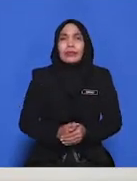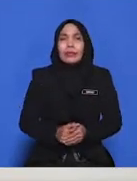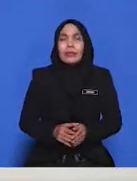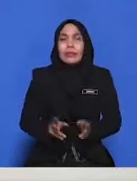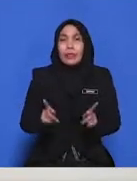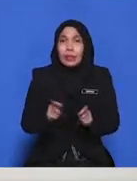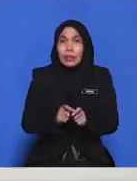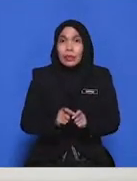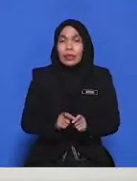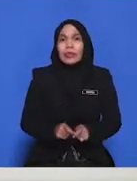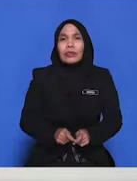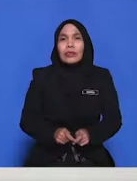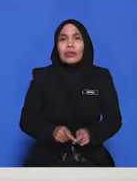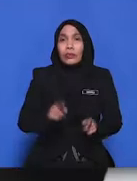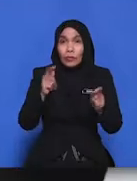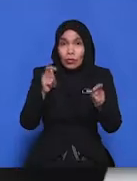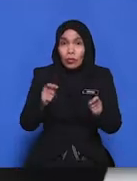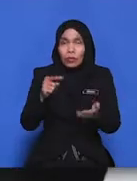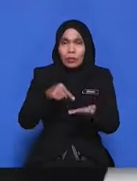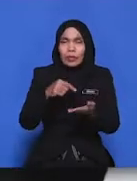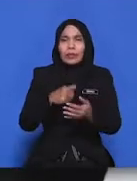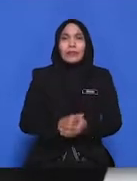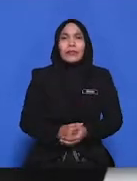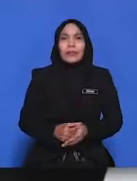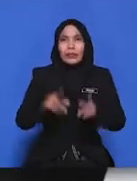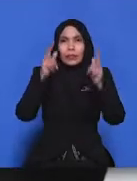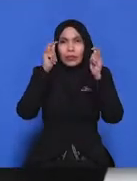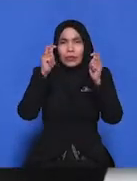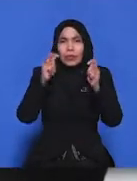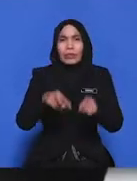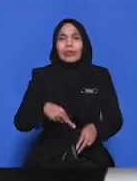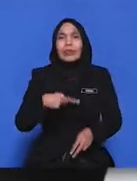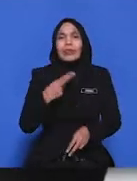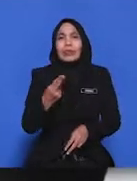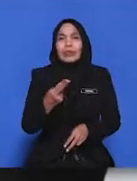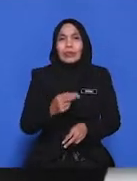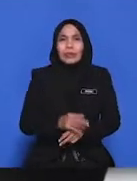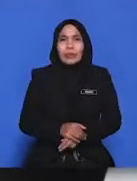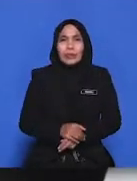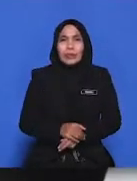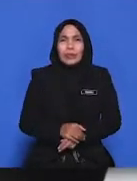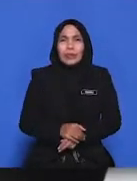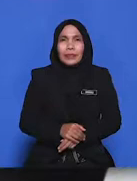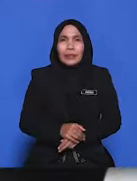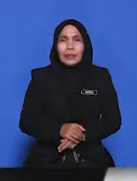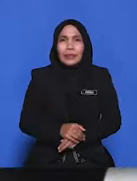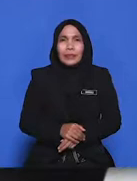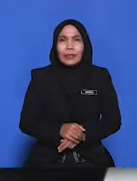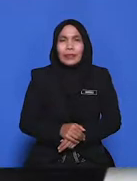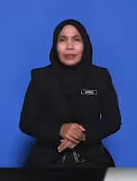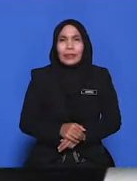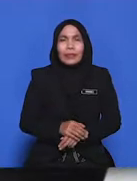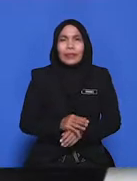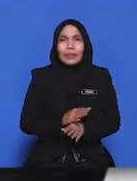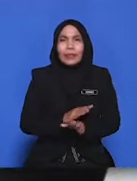Jamaluddin Al-Afghani. Ustazah rasa tidak sah jika Ustazah tidak beri soalan kuis sebelum